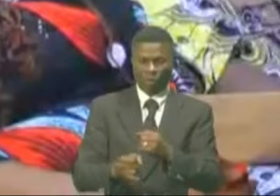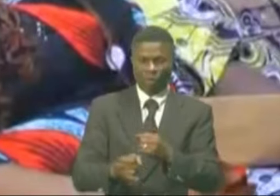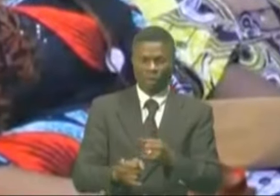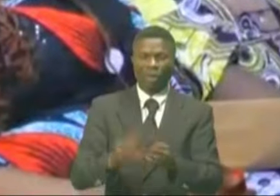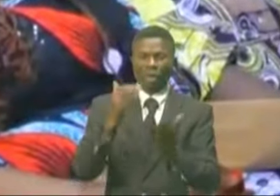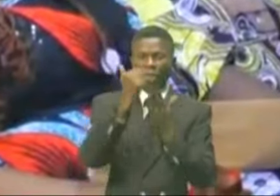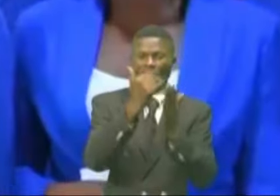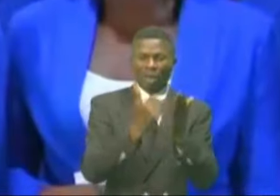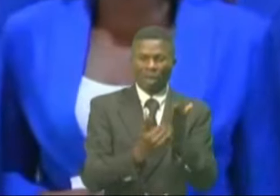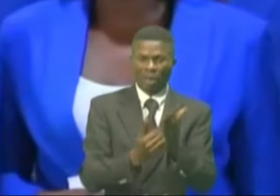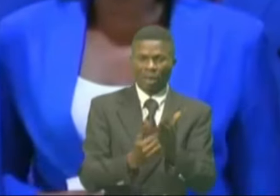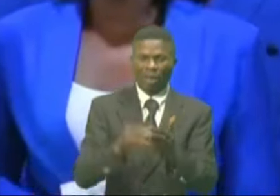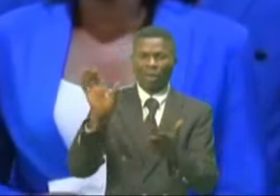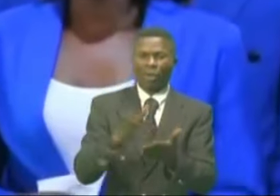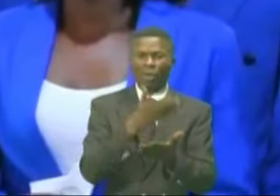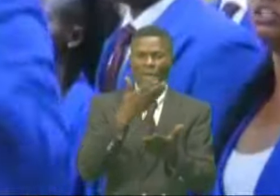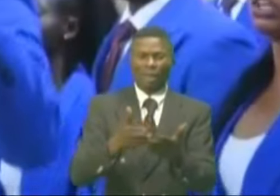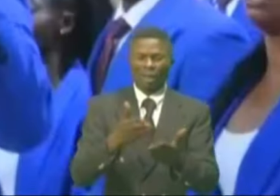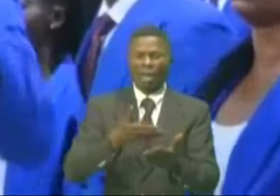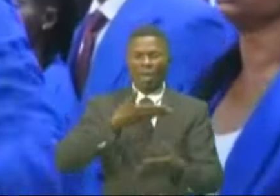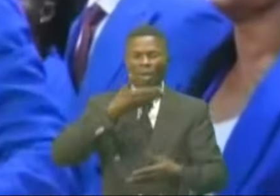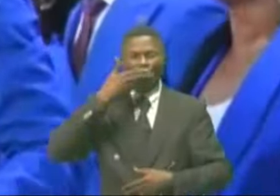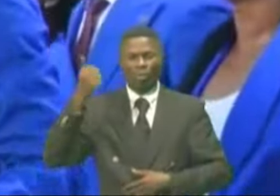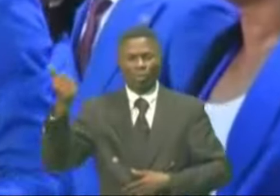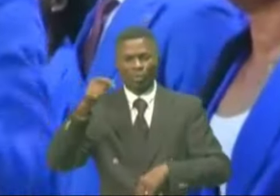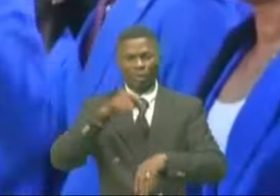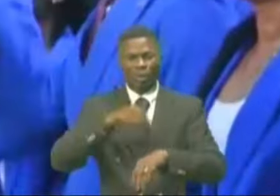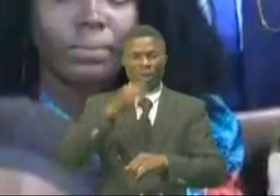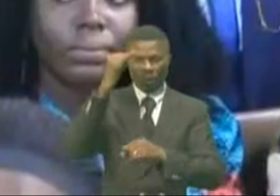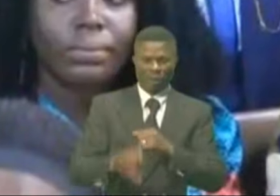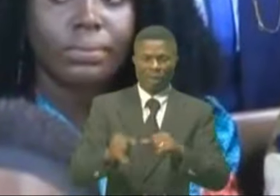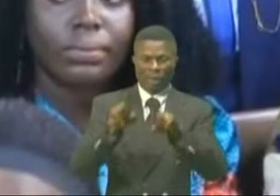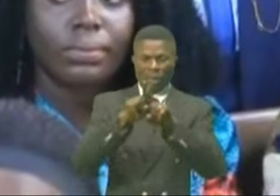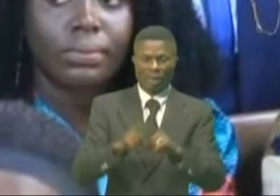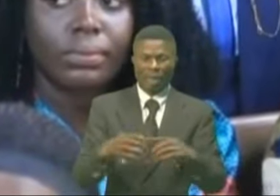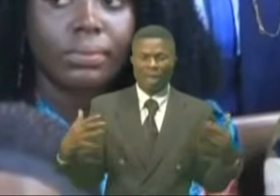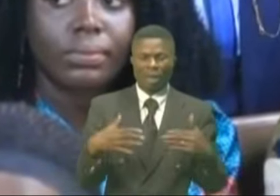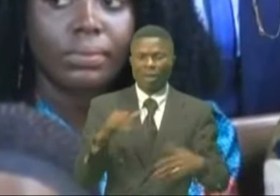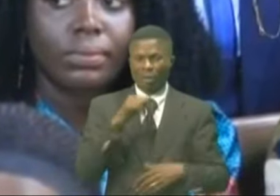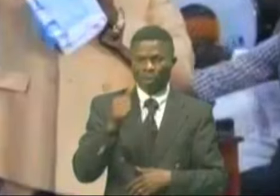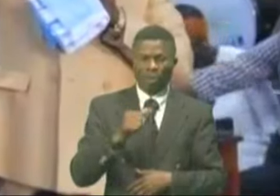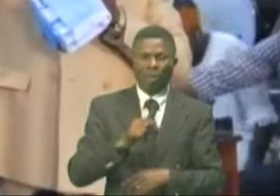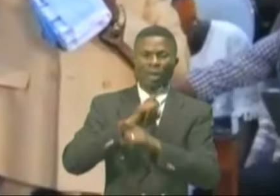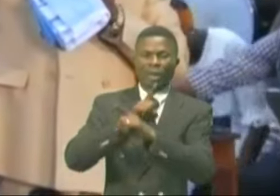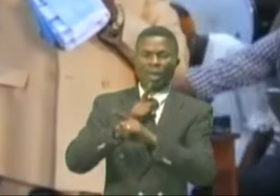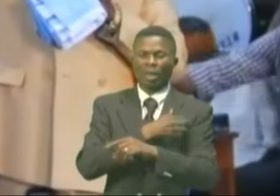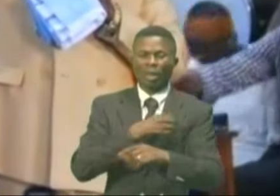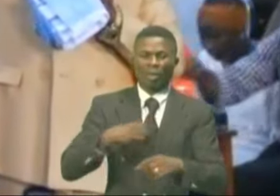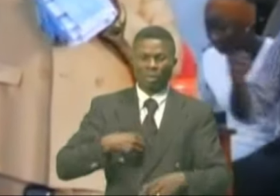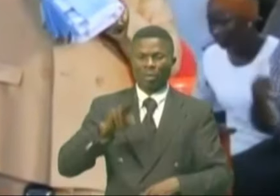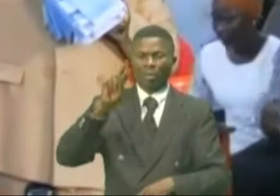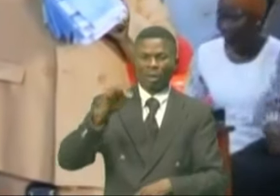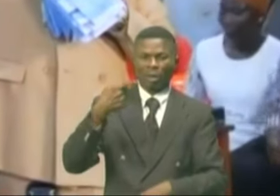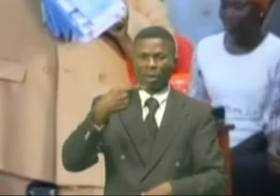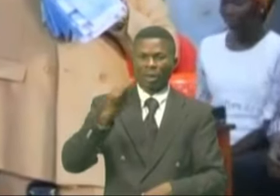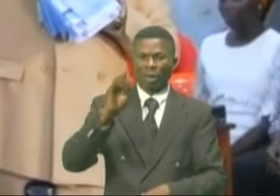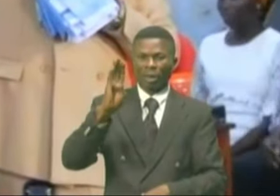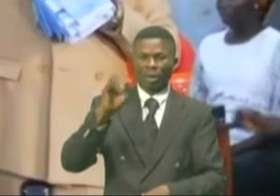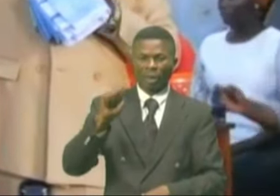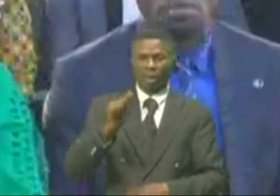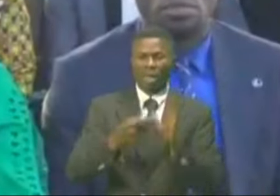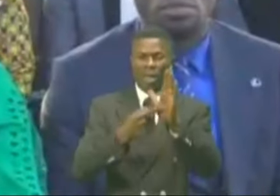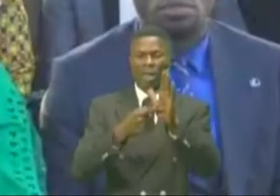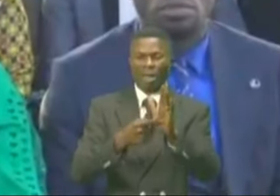répertoire constitué des chansons inspirées dont Les temps de la fin et Bibanga Banga, la côté Gémère d'Engaba a présenté aux fidèles de